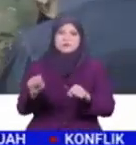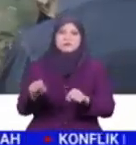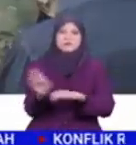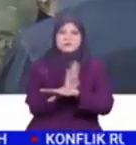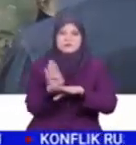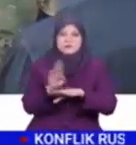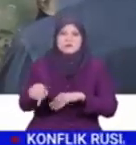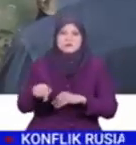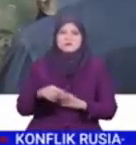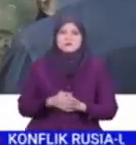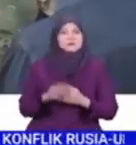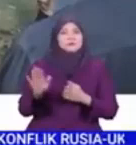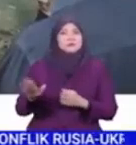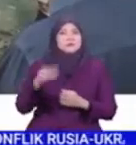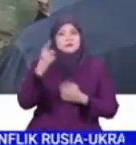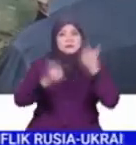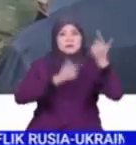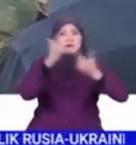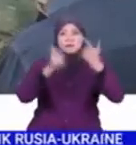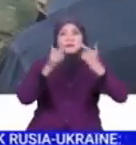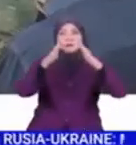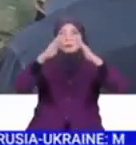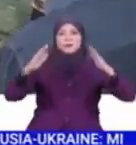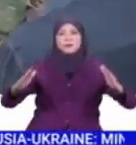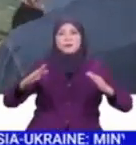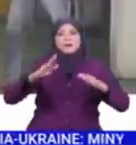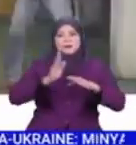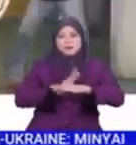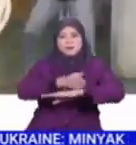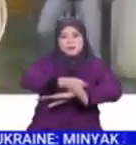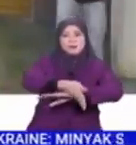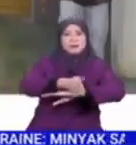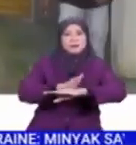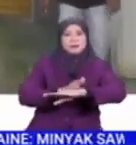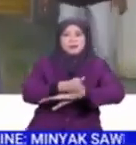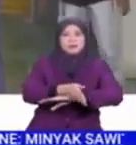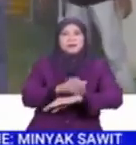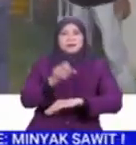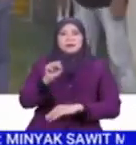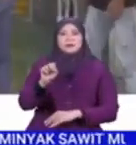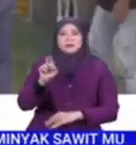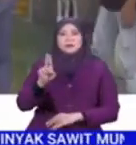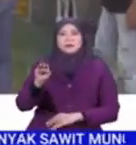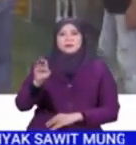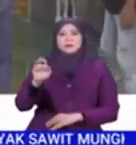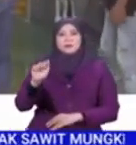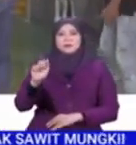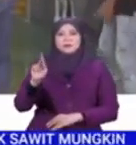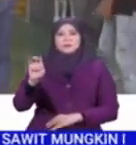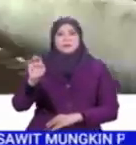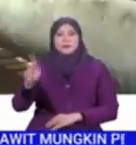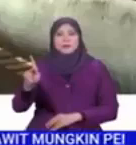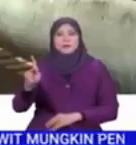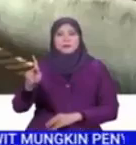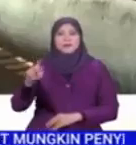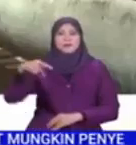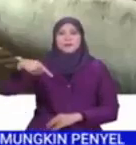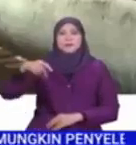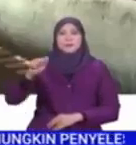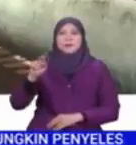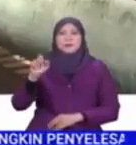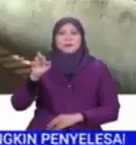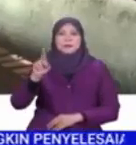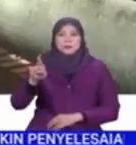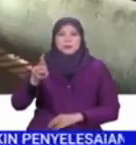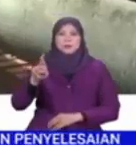beliau ditemui selepas lawatan ke rumah sembelihan ruminant besar Sumo B di Kampung Melayu Pancor userman menurut